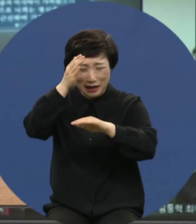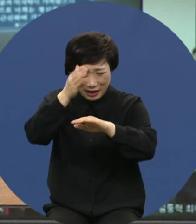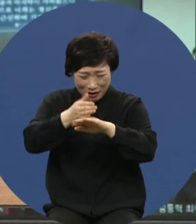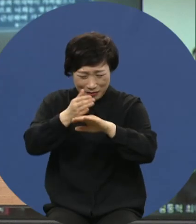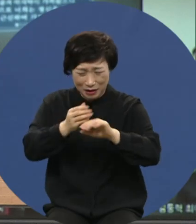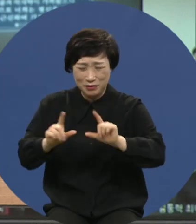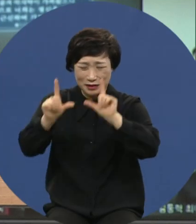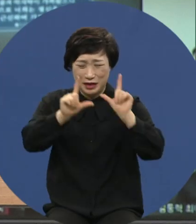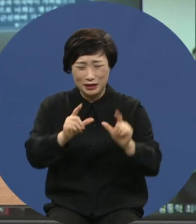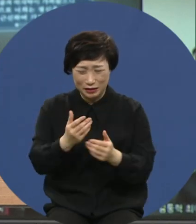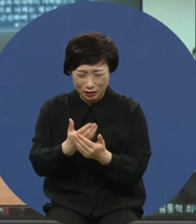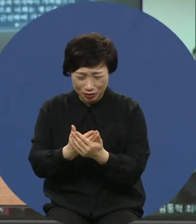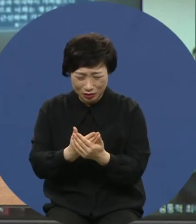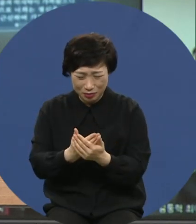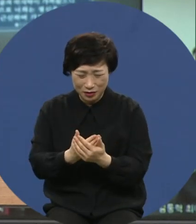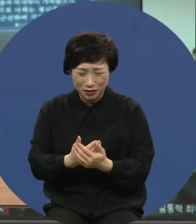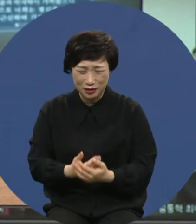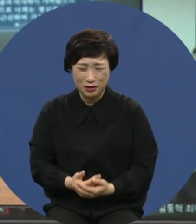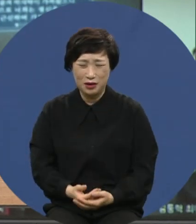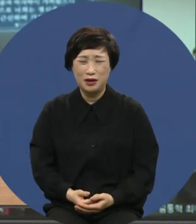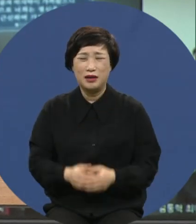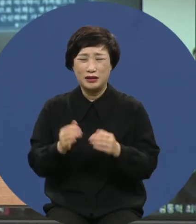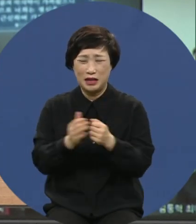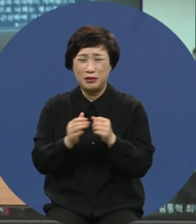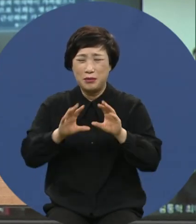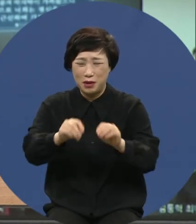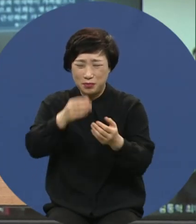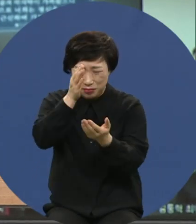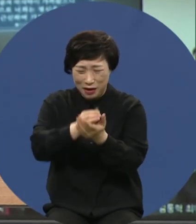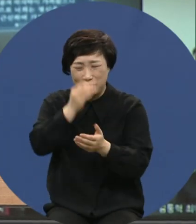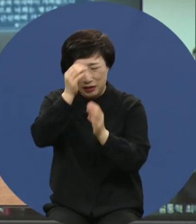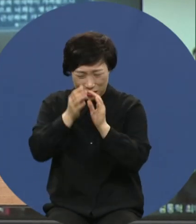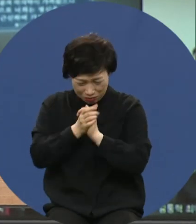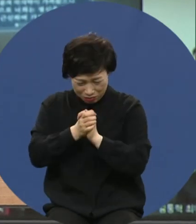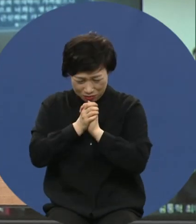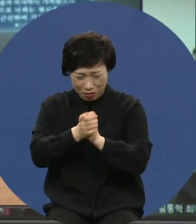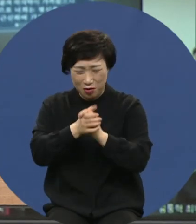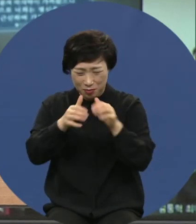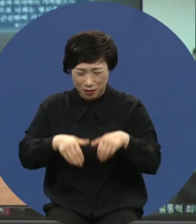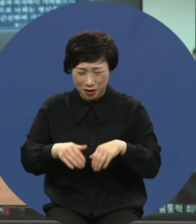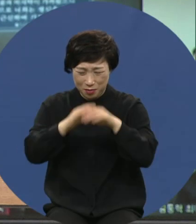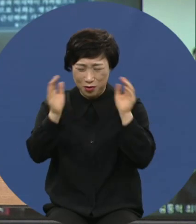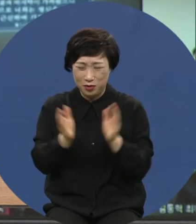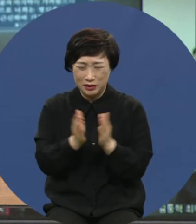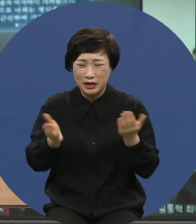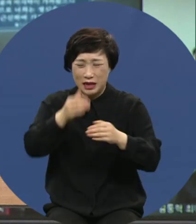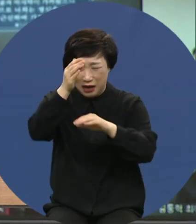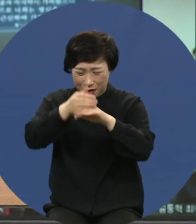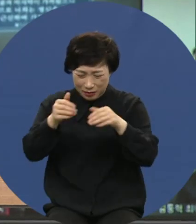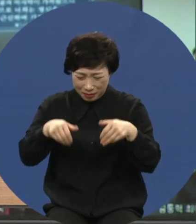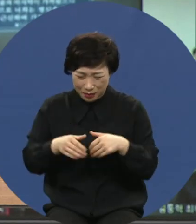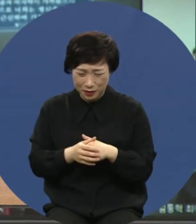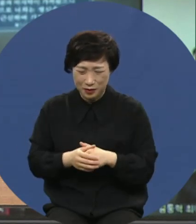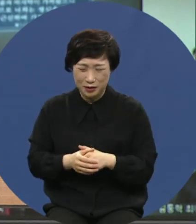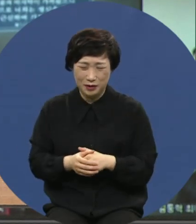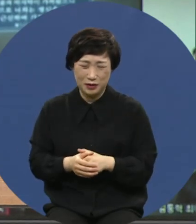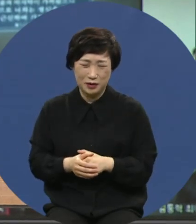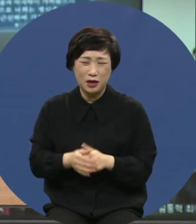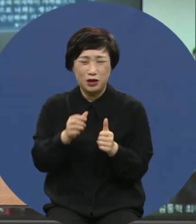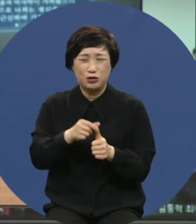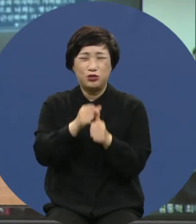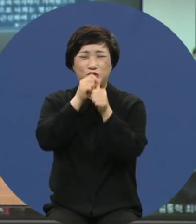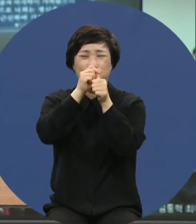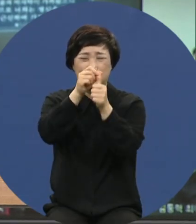감사하게 하옵소서. 그래도 쉬지 말고 기도하라. 범사에 감사하라.